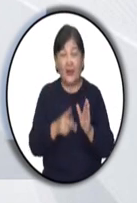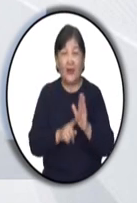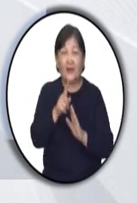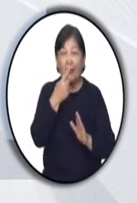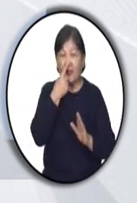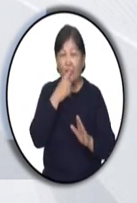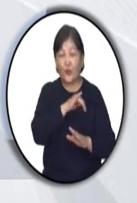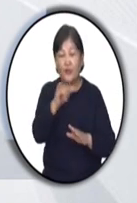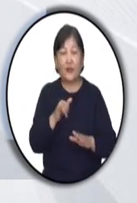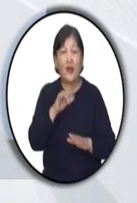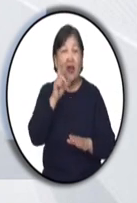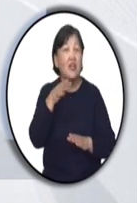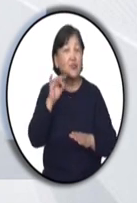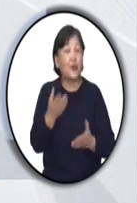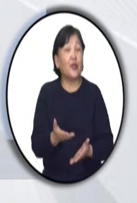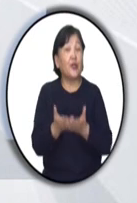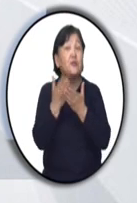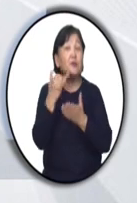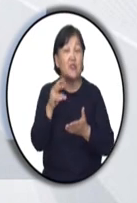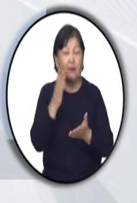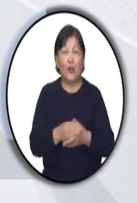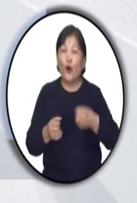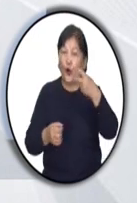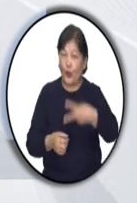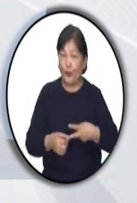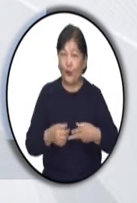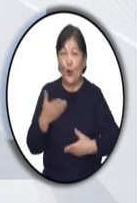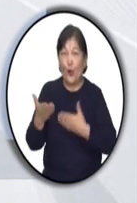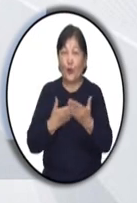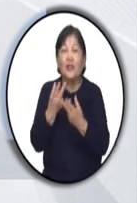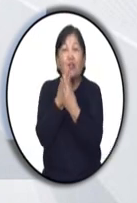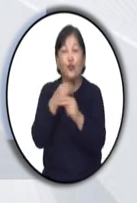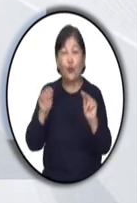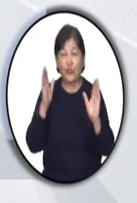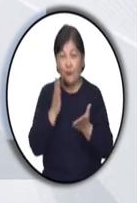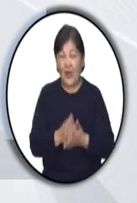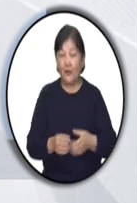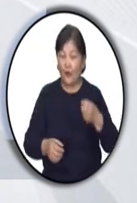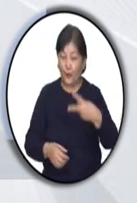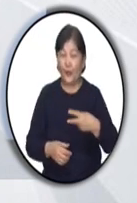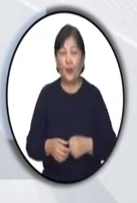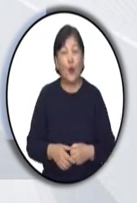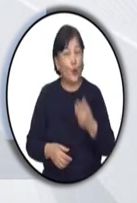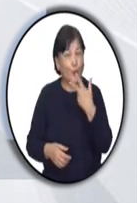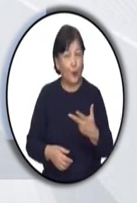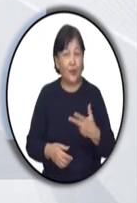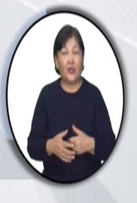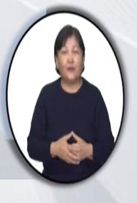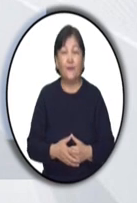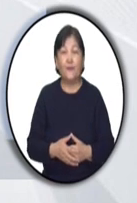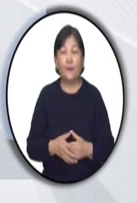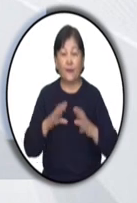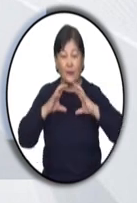худалдааны бодлогыг харъя. За Хятад улс ихэнх үедээ бол экспортыг дэмжих бодлого хэрэгжүүлж байсан. За 2 дахь үедээ бол худалдаа чөлөөлж эхэлсэн